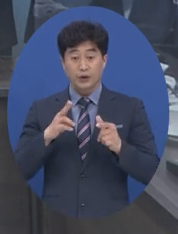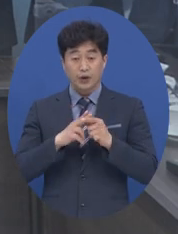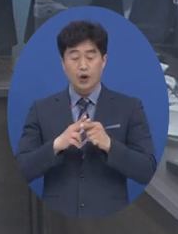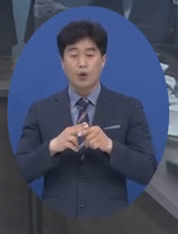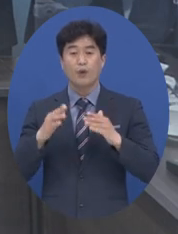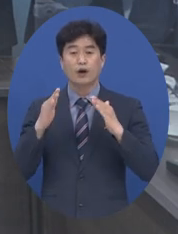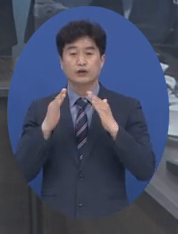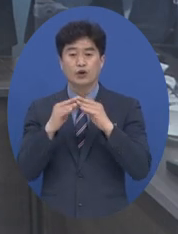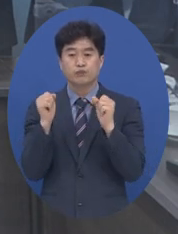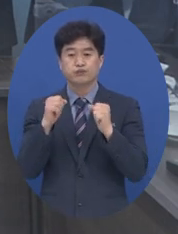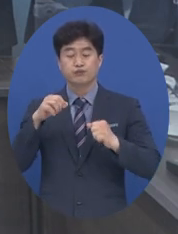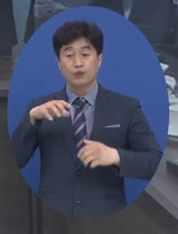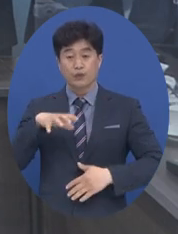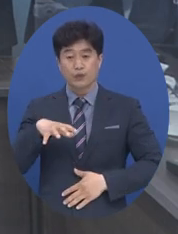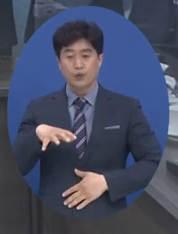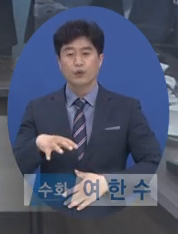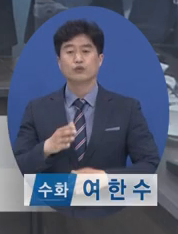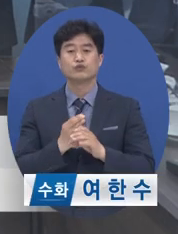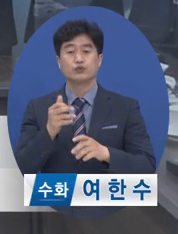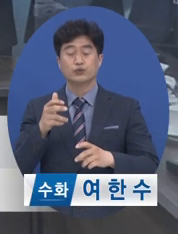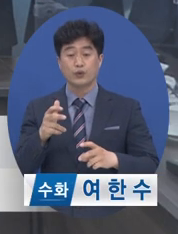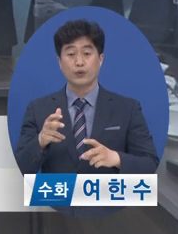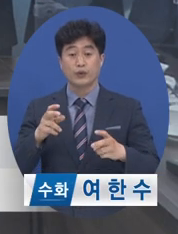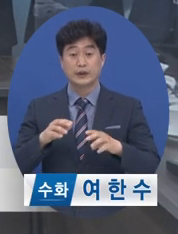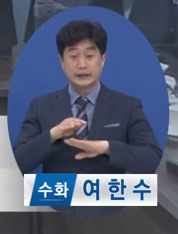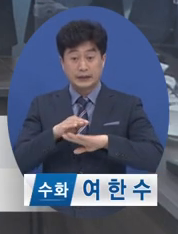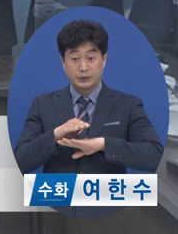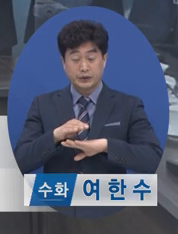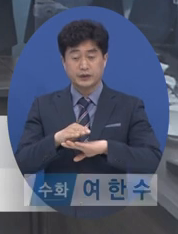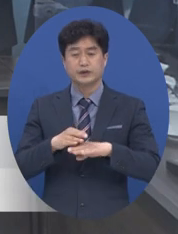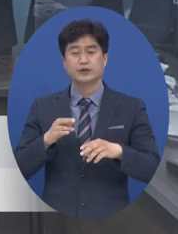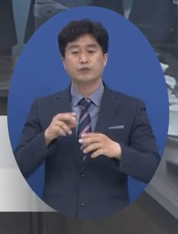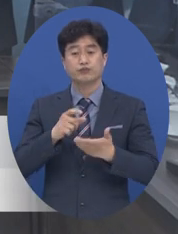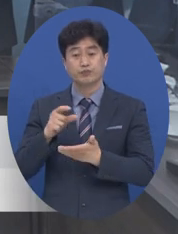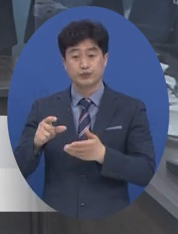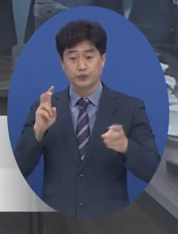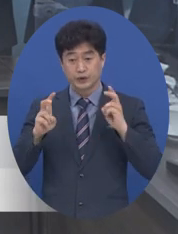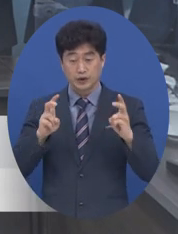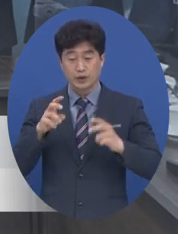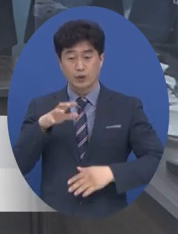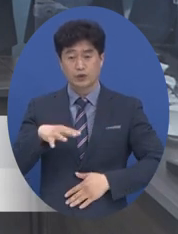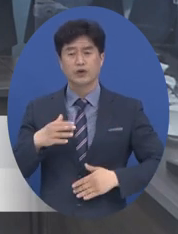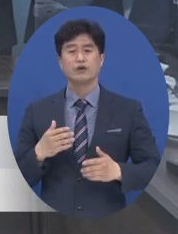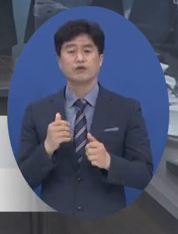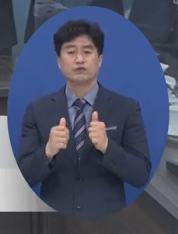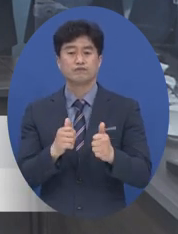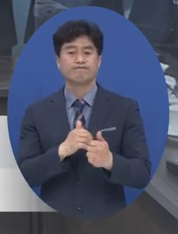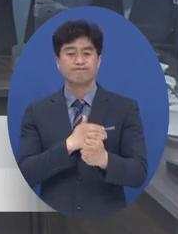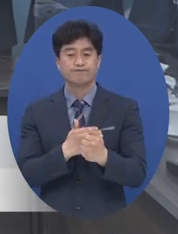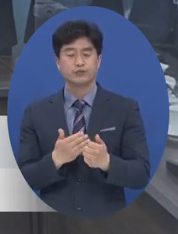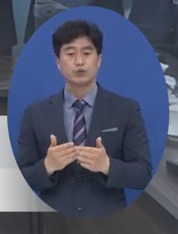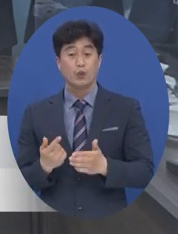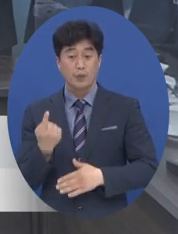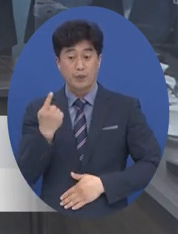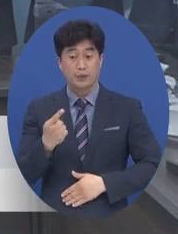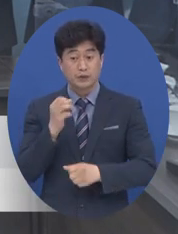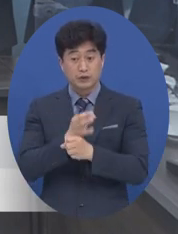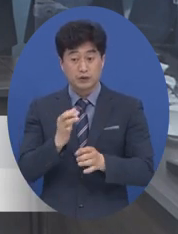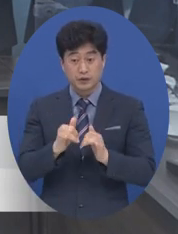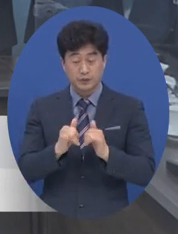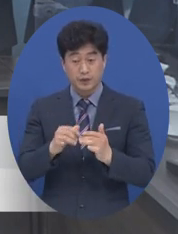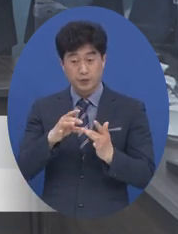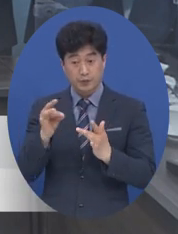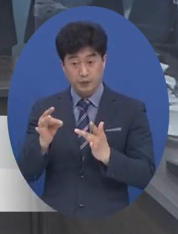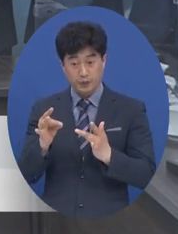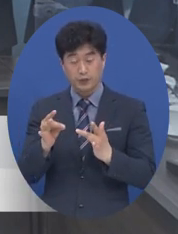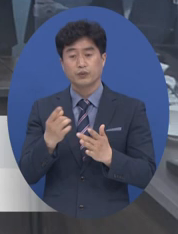경기도와 전라북도가 중소자동차 부품업체의 경쟁력을 높이고 소비자의 부품 선택권을 보장하기 위해 자동차 대체인증